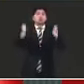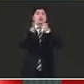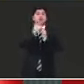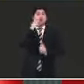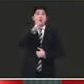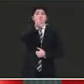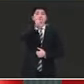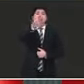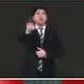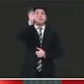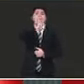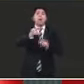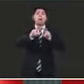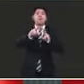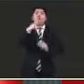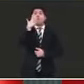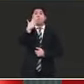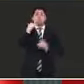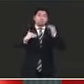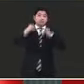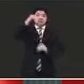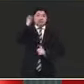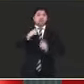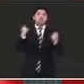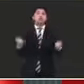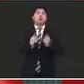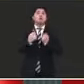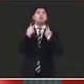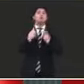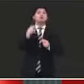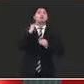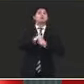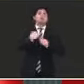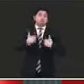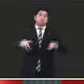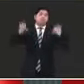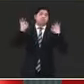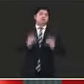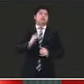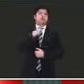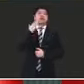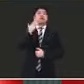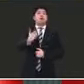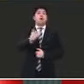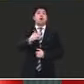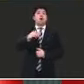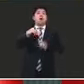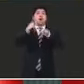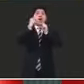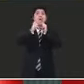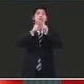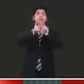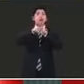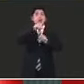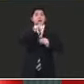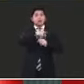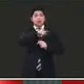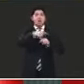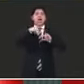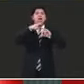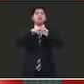32 milyar metreküpe çıkartacak çalışmalara başladık Libya ile yaptığımız